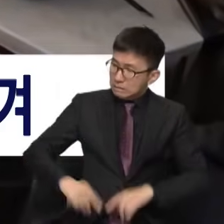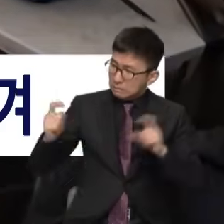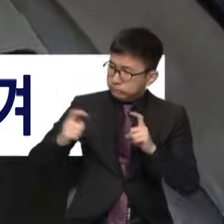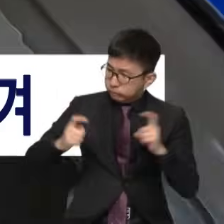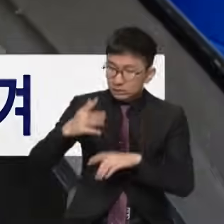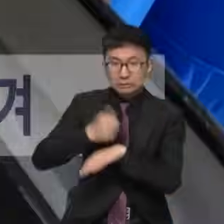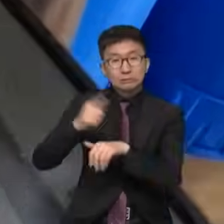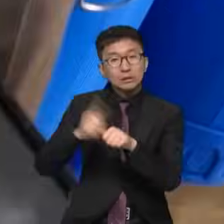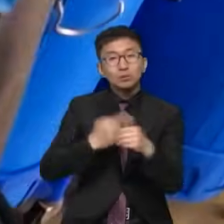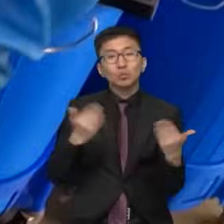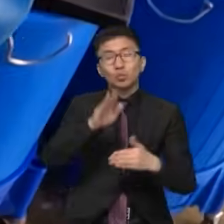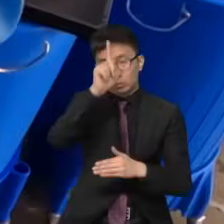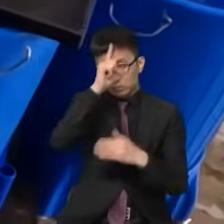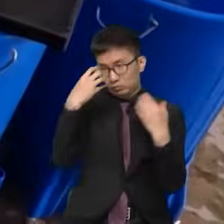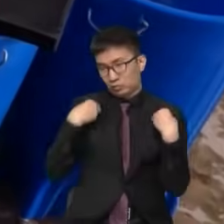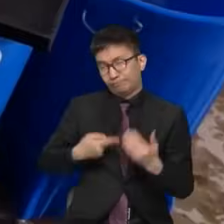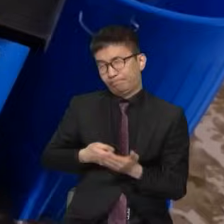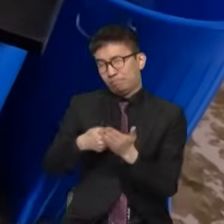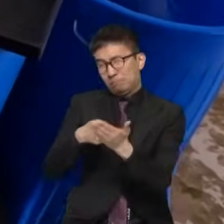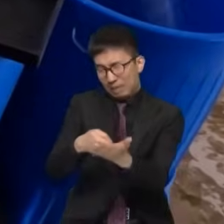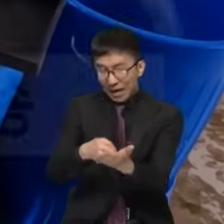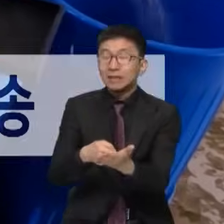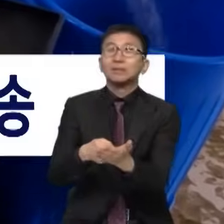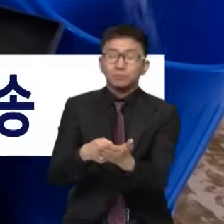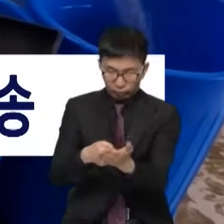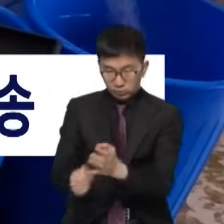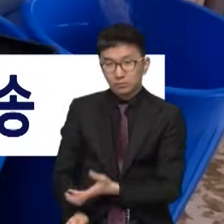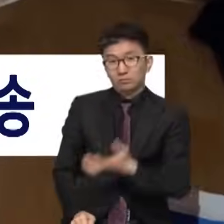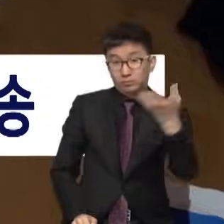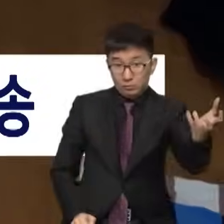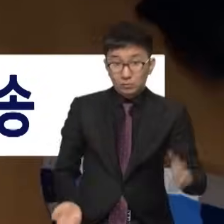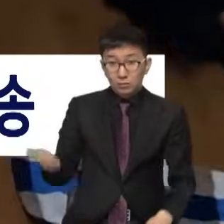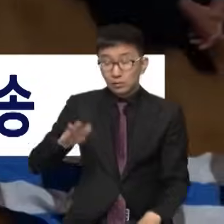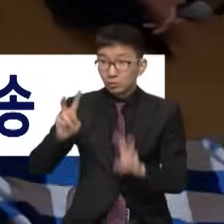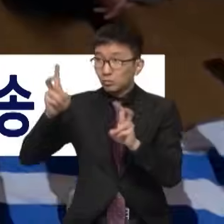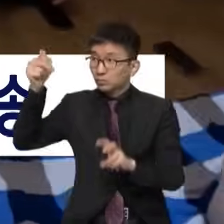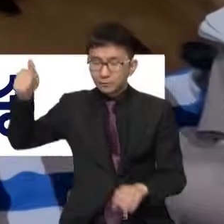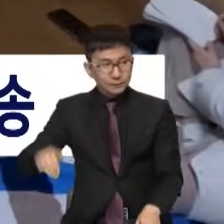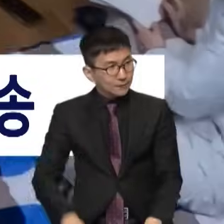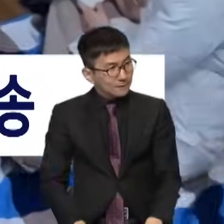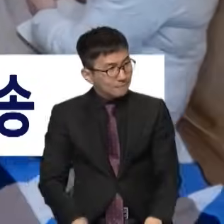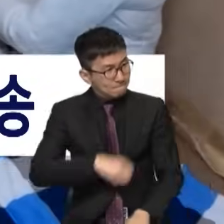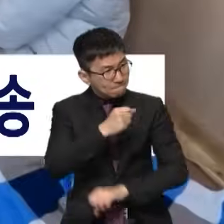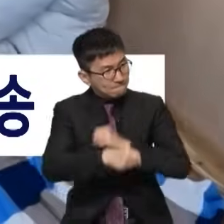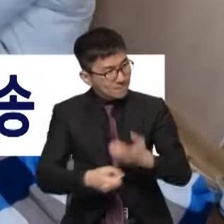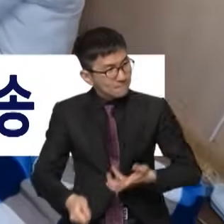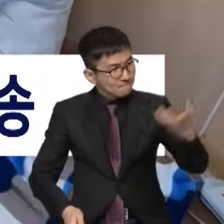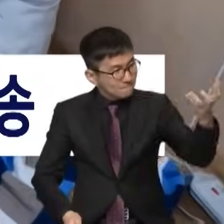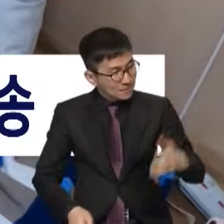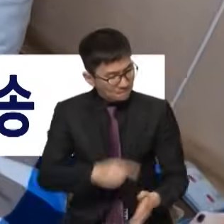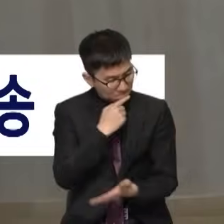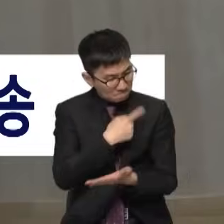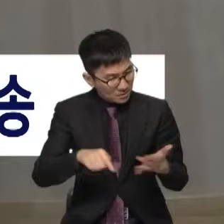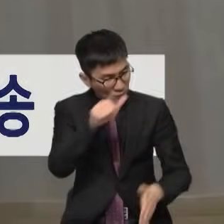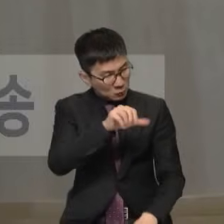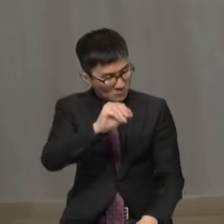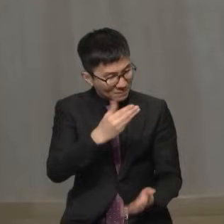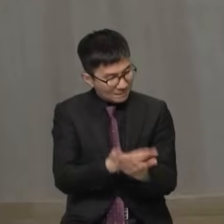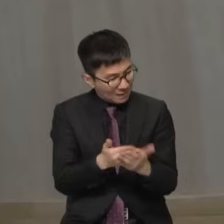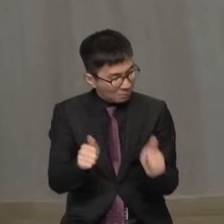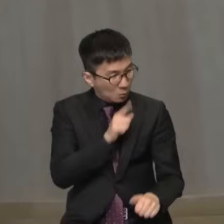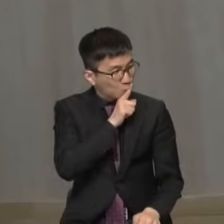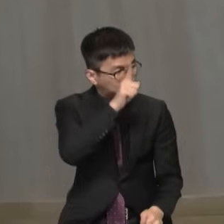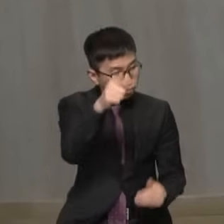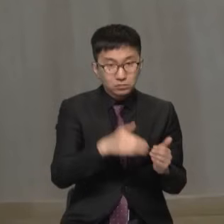일터를 옮겼습니다. 그런데 농장주로부터 무단이탈로 피해를 입었다며 5천만 원을 배상하라는 소송을